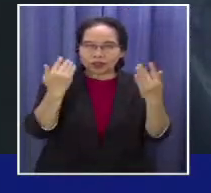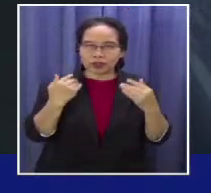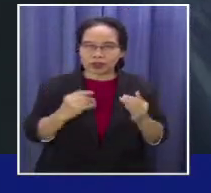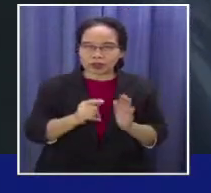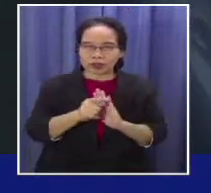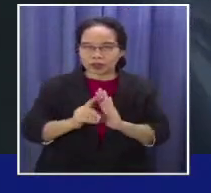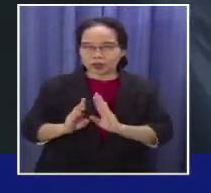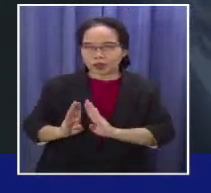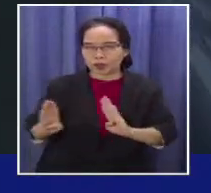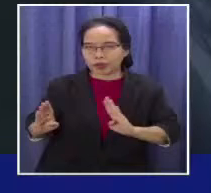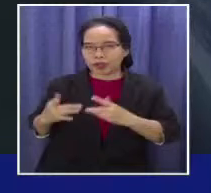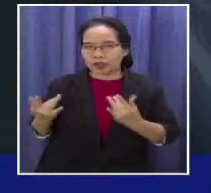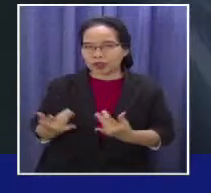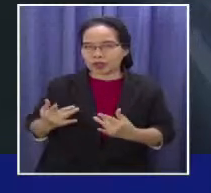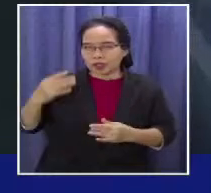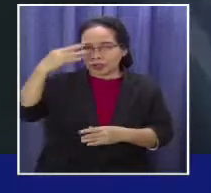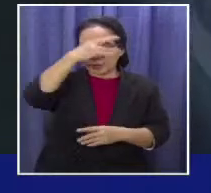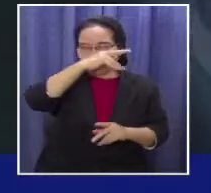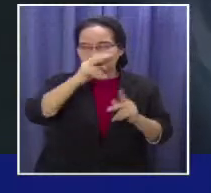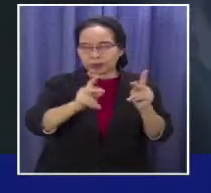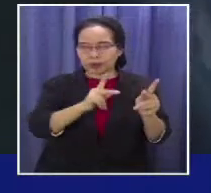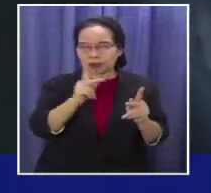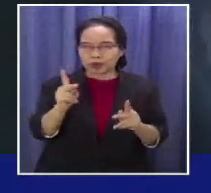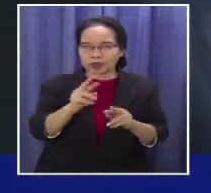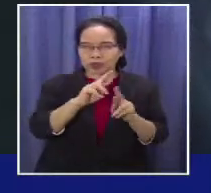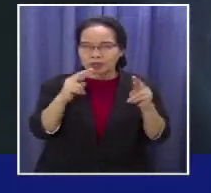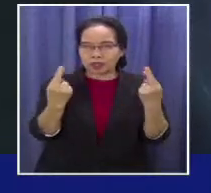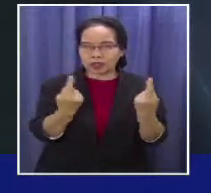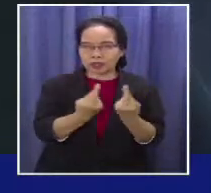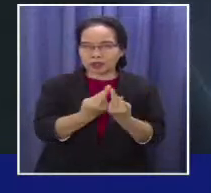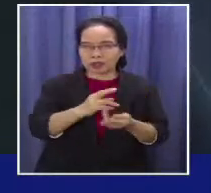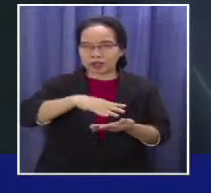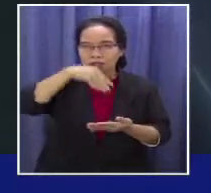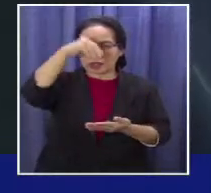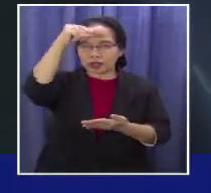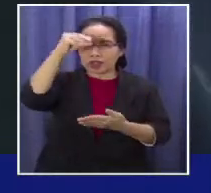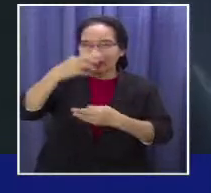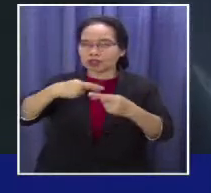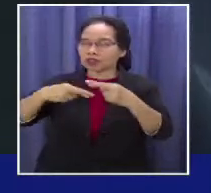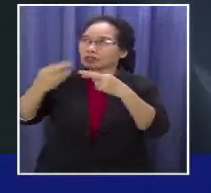sombo atina mu ankanka ya